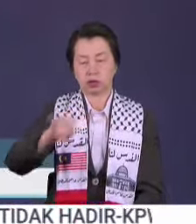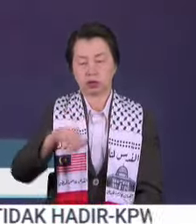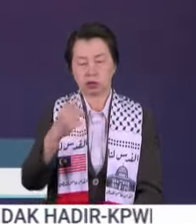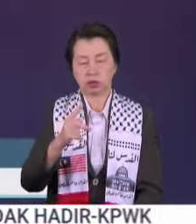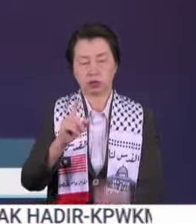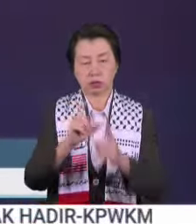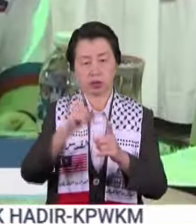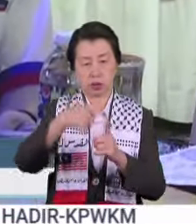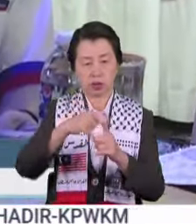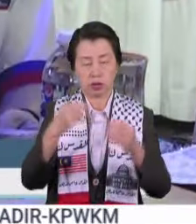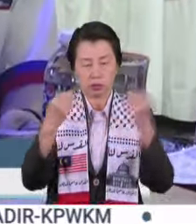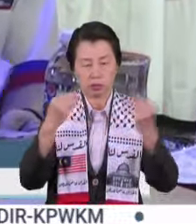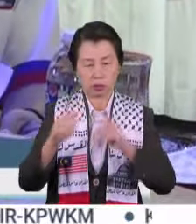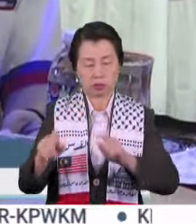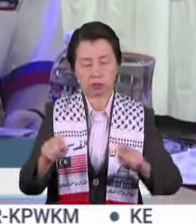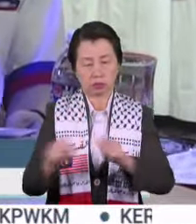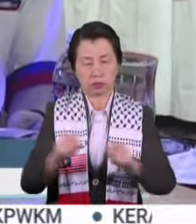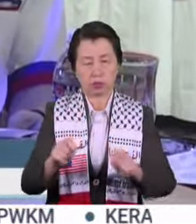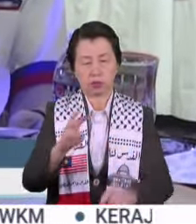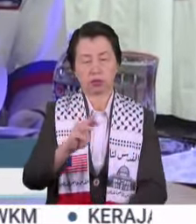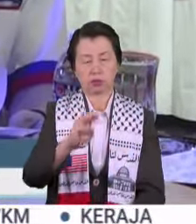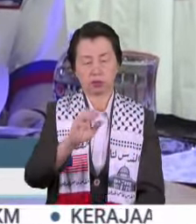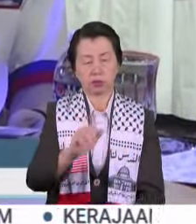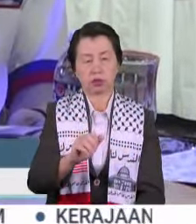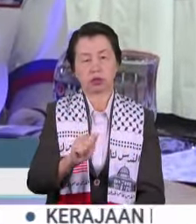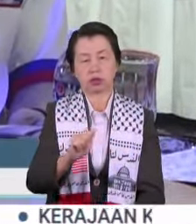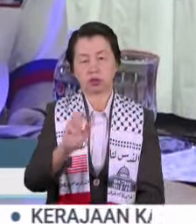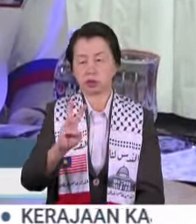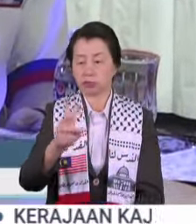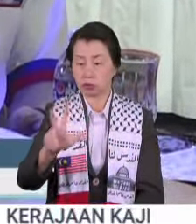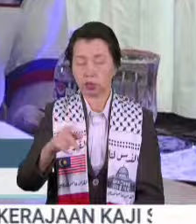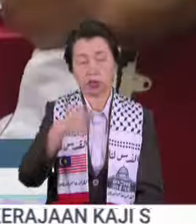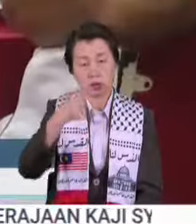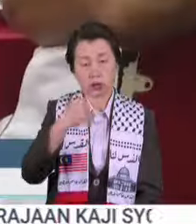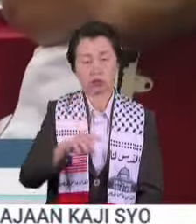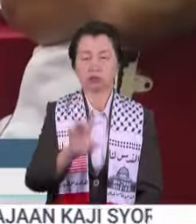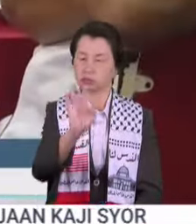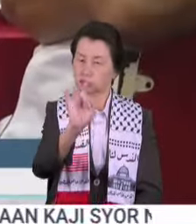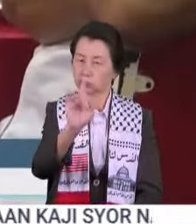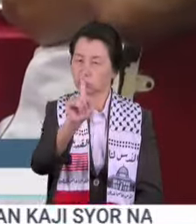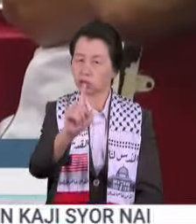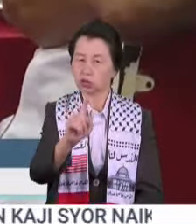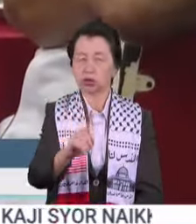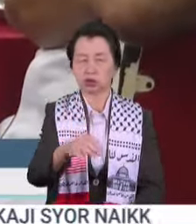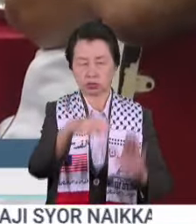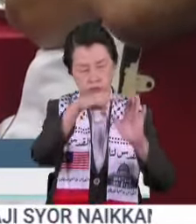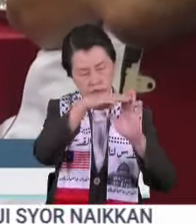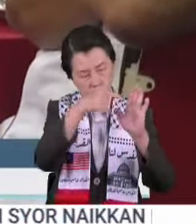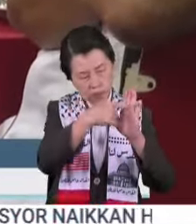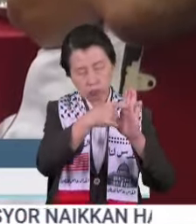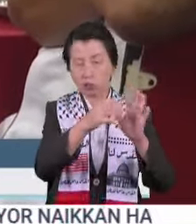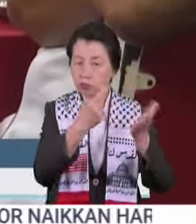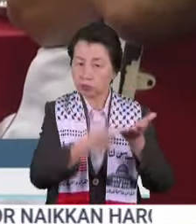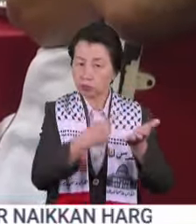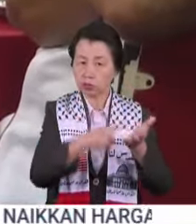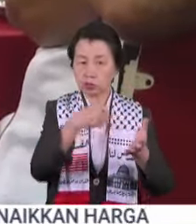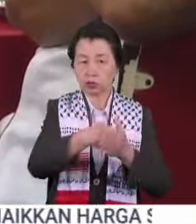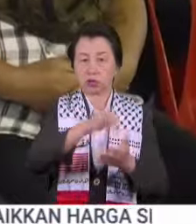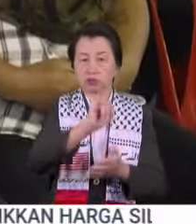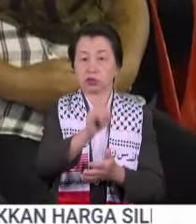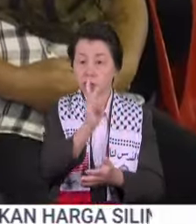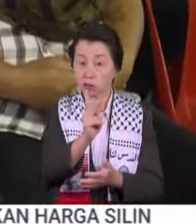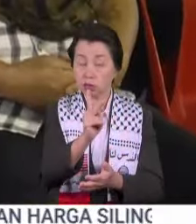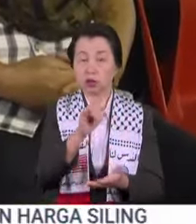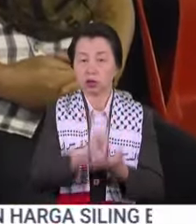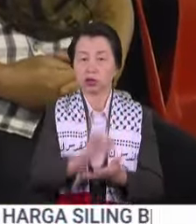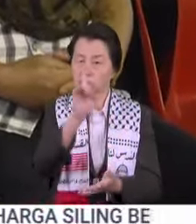teknikal Majlis tindakan pelaksanaan mn63 berkata salah satu agenda yang dibincangkan dalam jawatankuasa itu